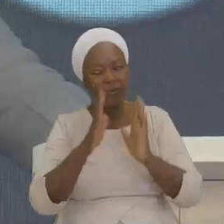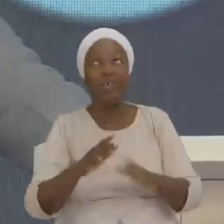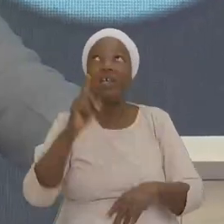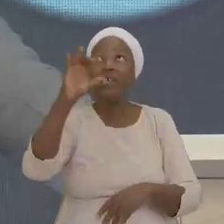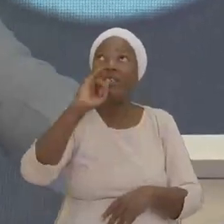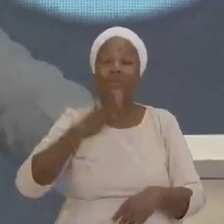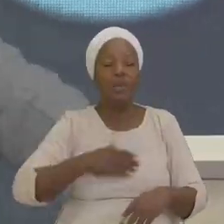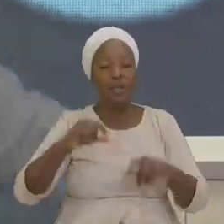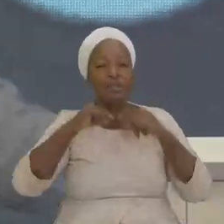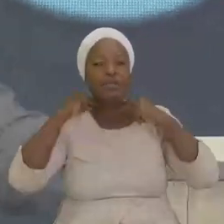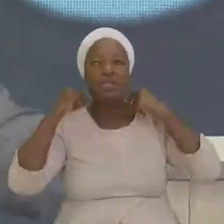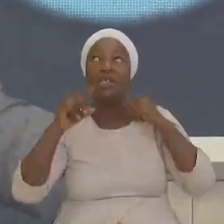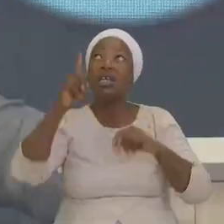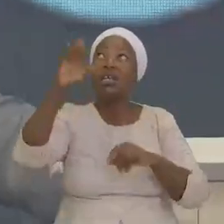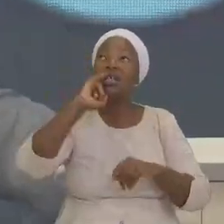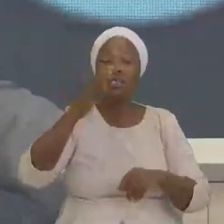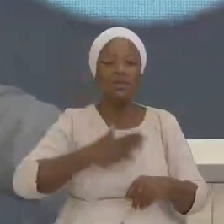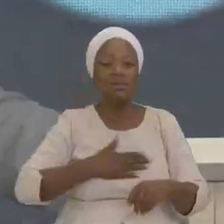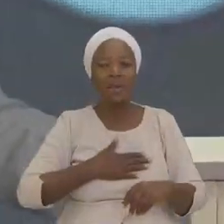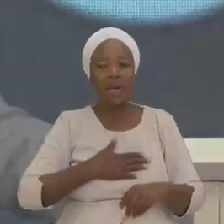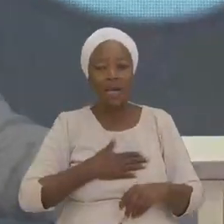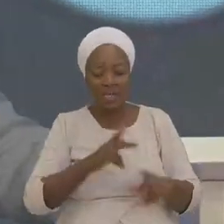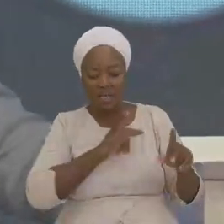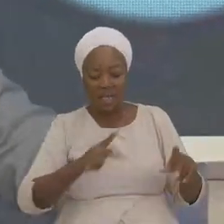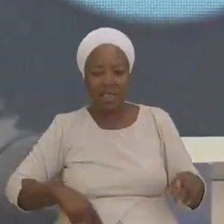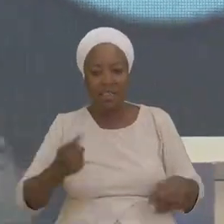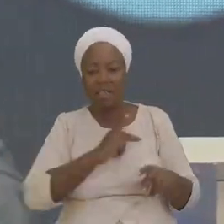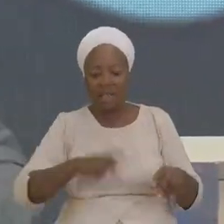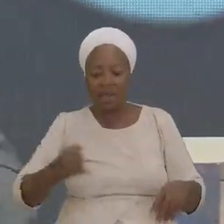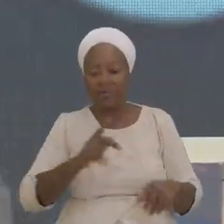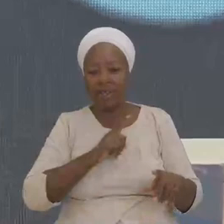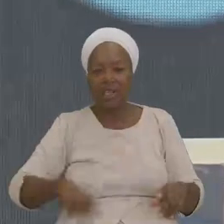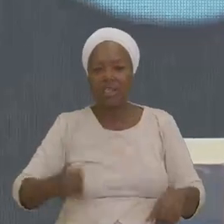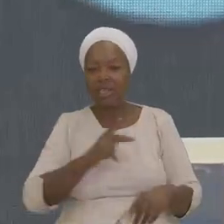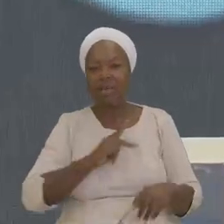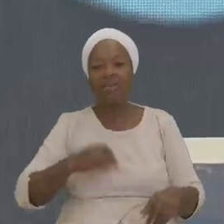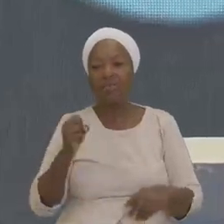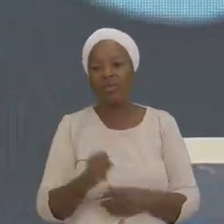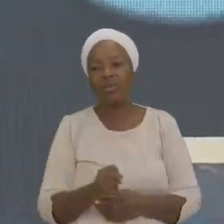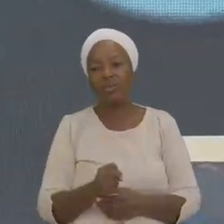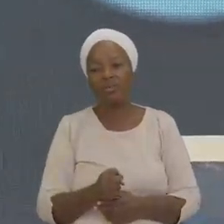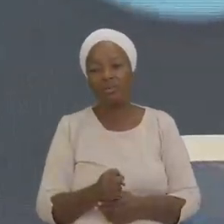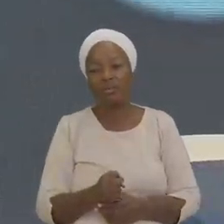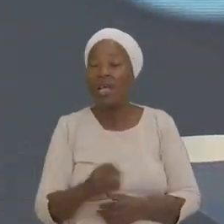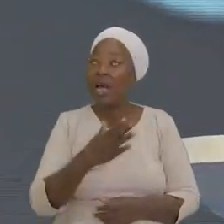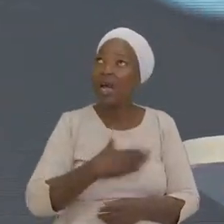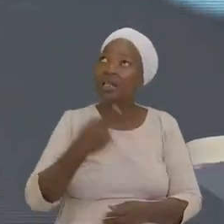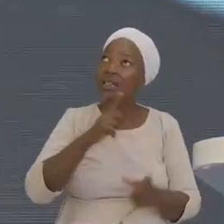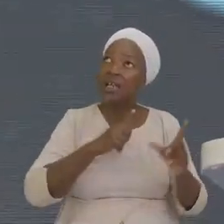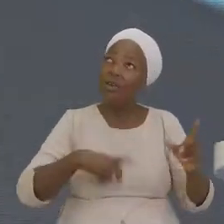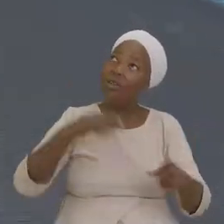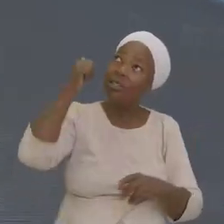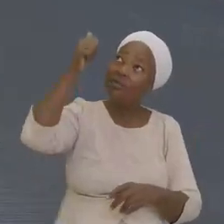Il est mon prophète, il est mon sacrificateur, il est mon prince, le roi des rois et le Seigneur